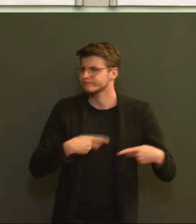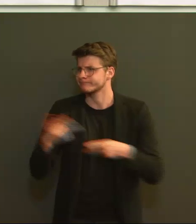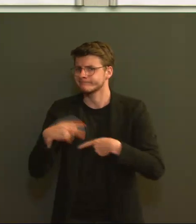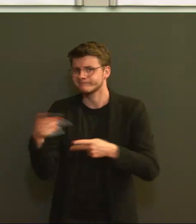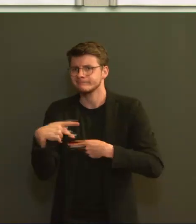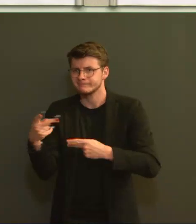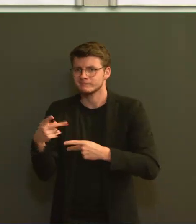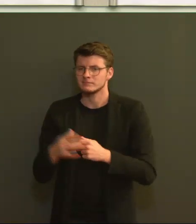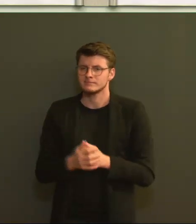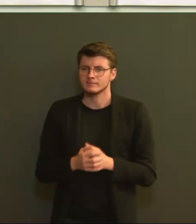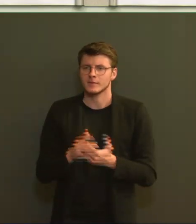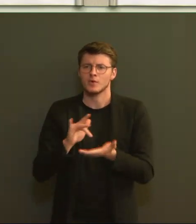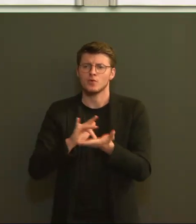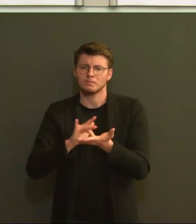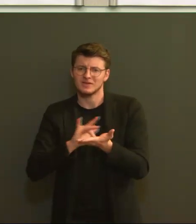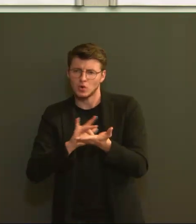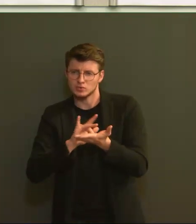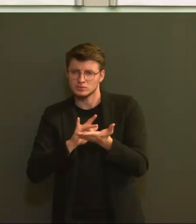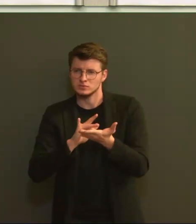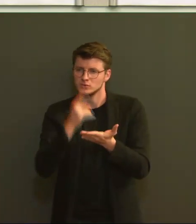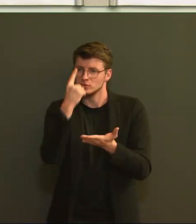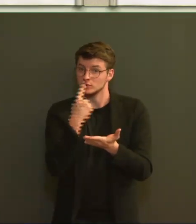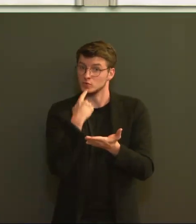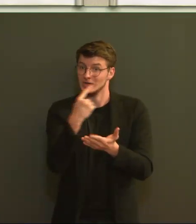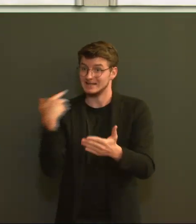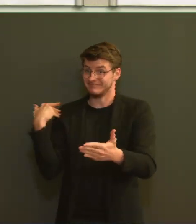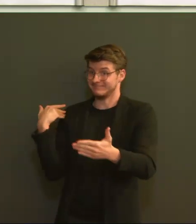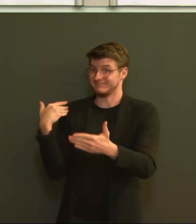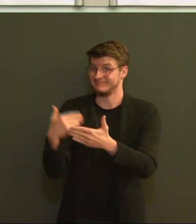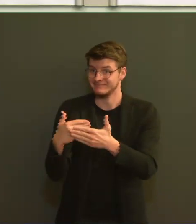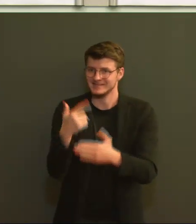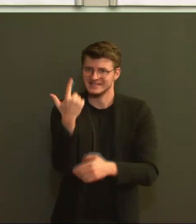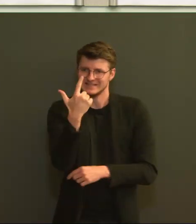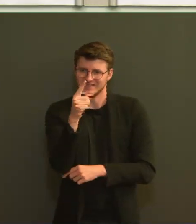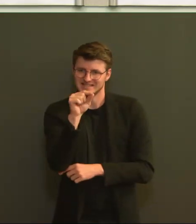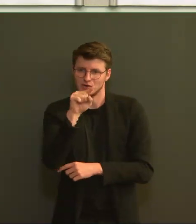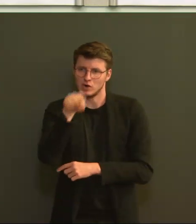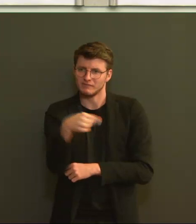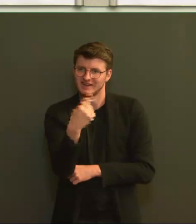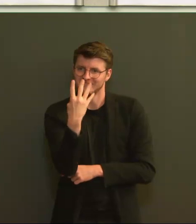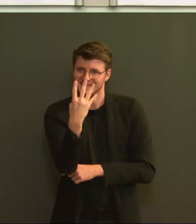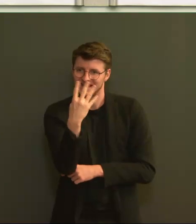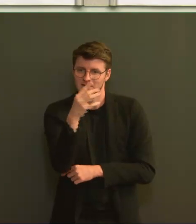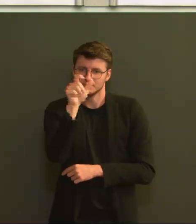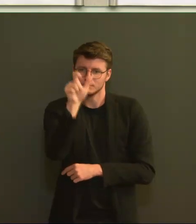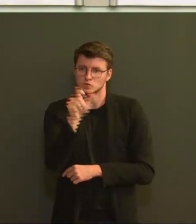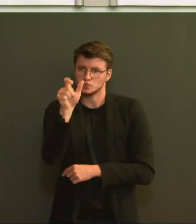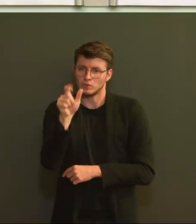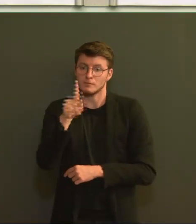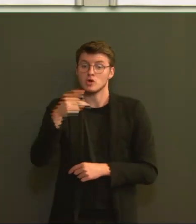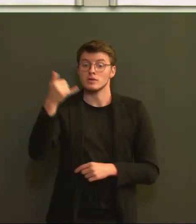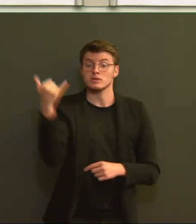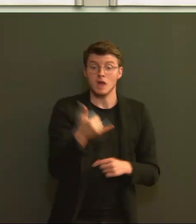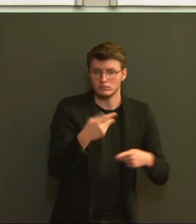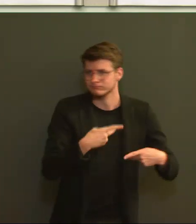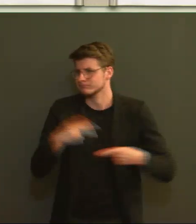Gemiddeld werden de voorbije week 17,4 mensen per dag opgenomen voor